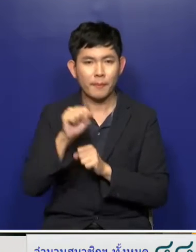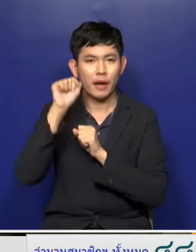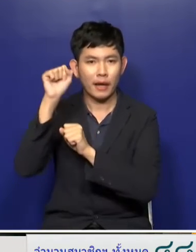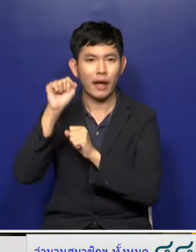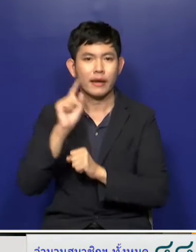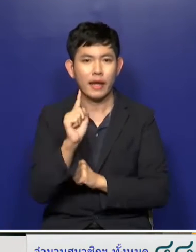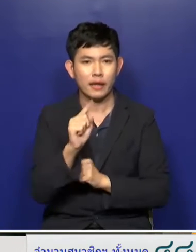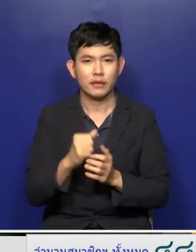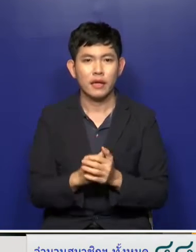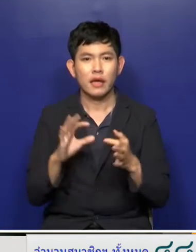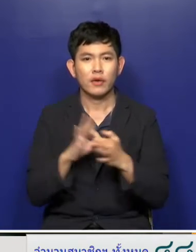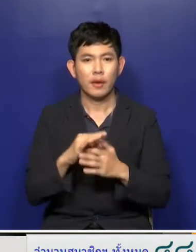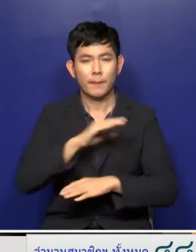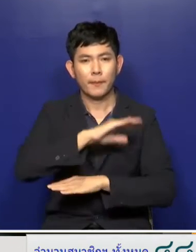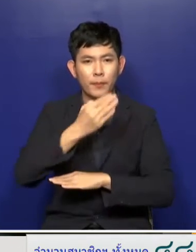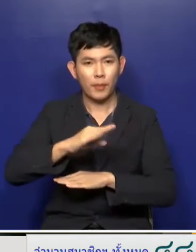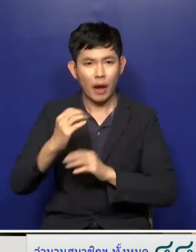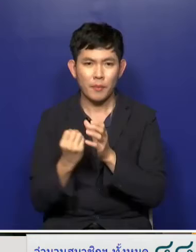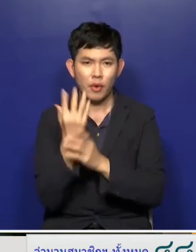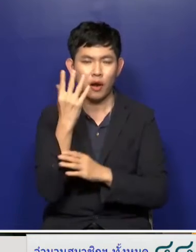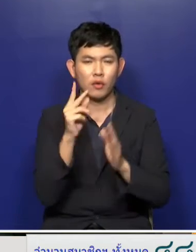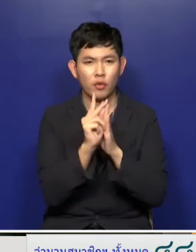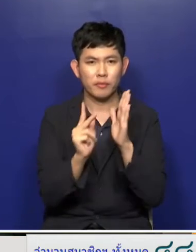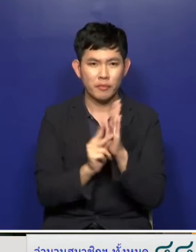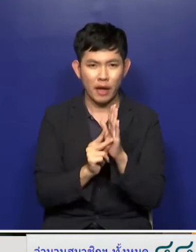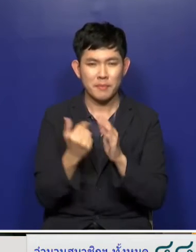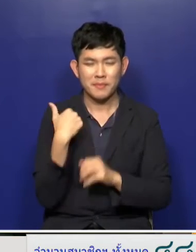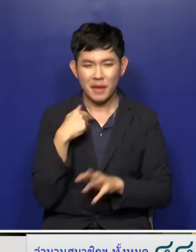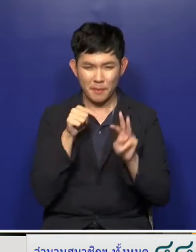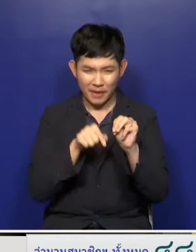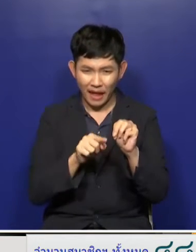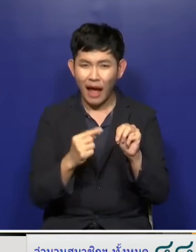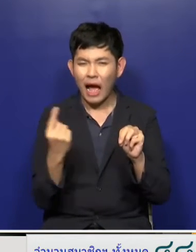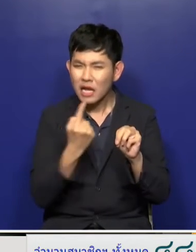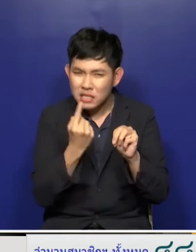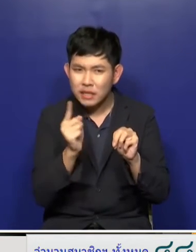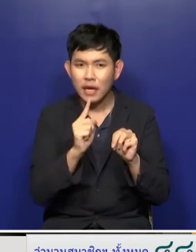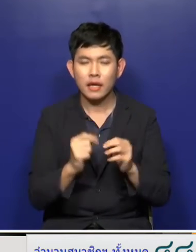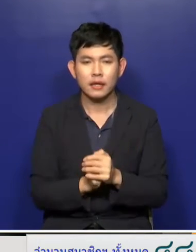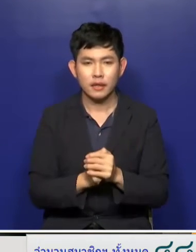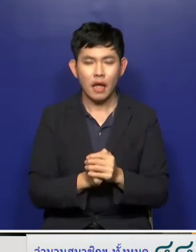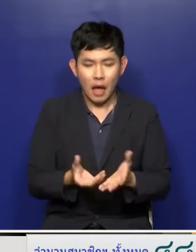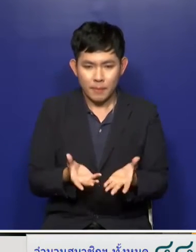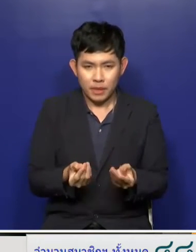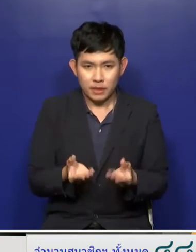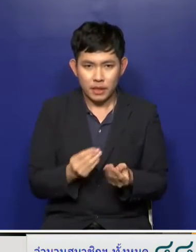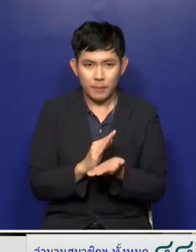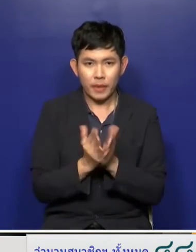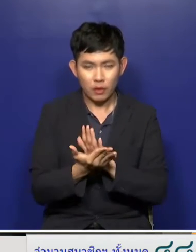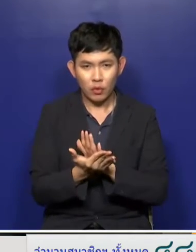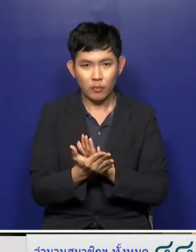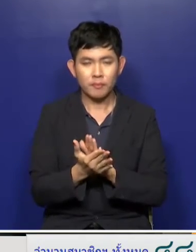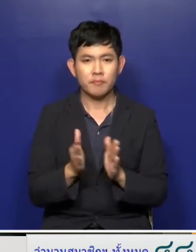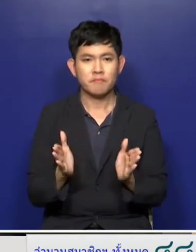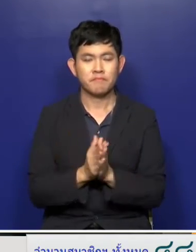จะบอกมีกษาไม้มาตาหนึเสรอำวะ เกตรอทยาน เกตปลาไม้ เกตปฏิรูปจะไม่รว